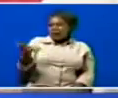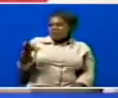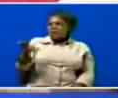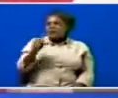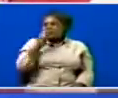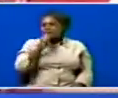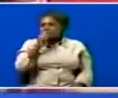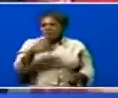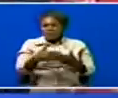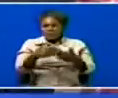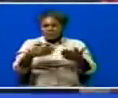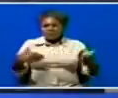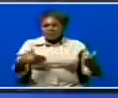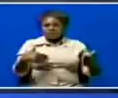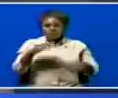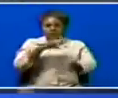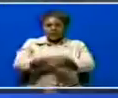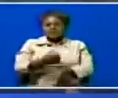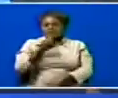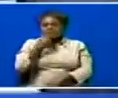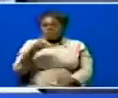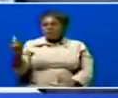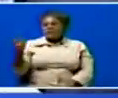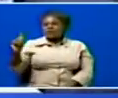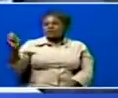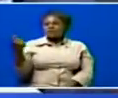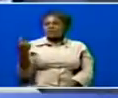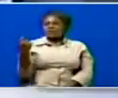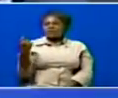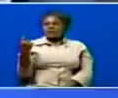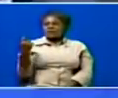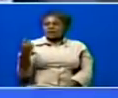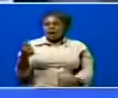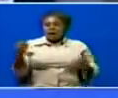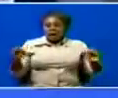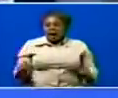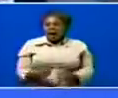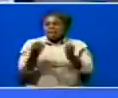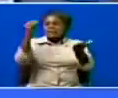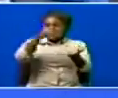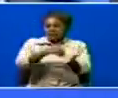Tanzania kabla yake kusaka matibabu Nairobi Kenya. Ilikuwa haijawahi kutokea